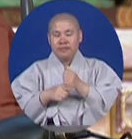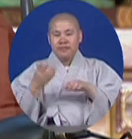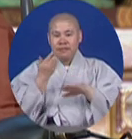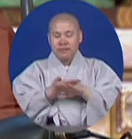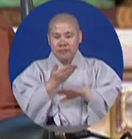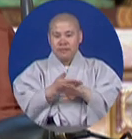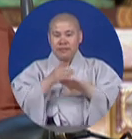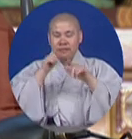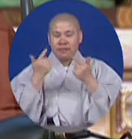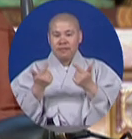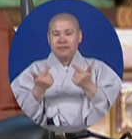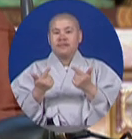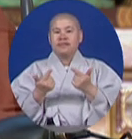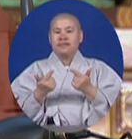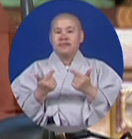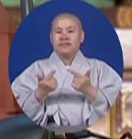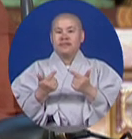게 아니고